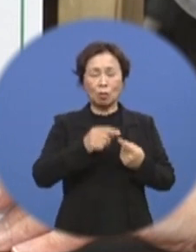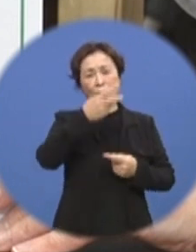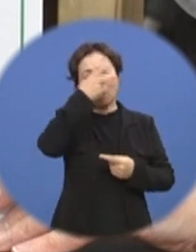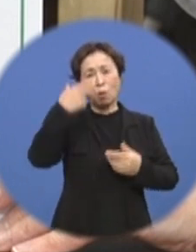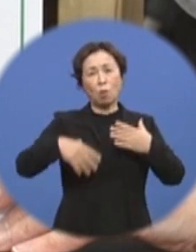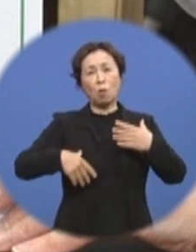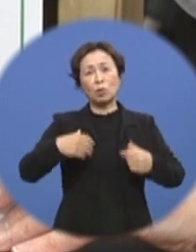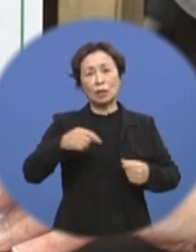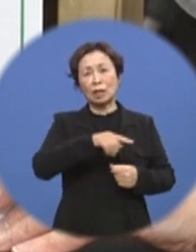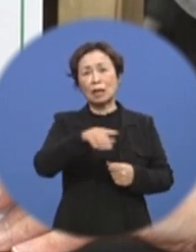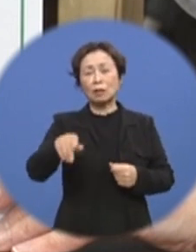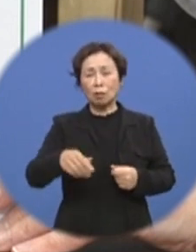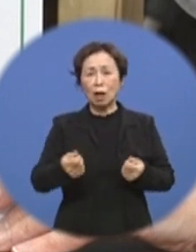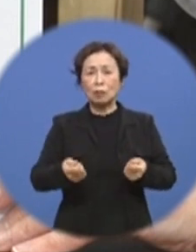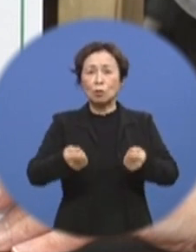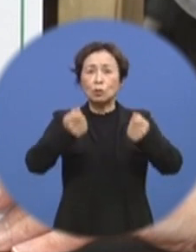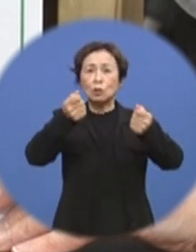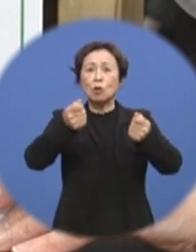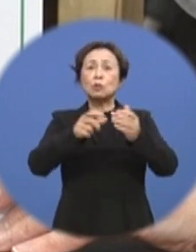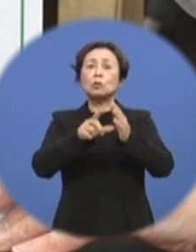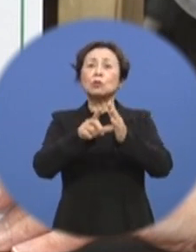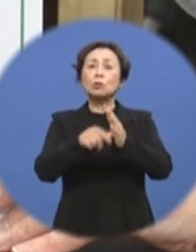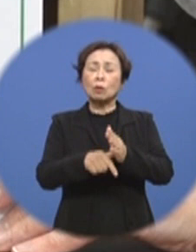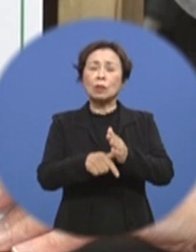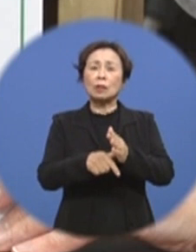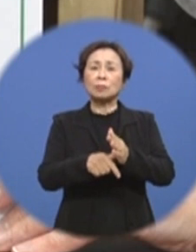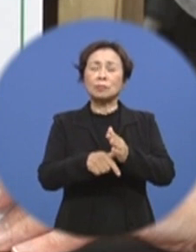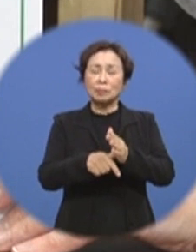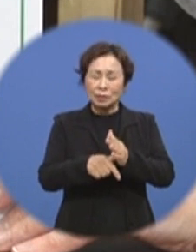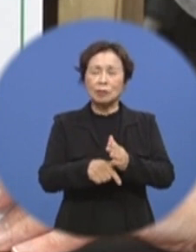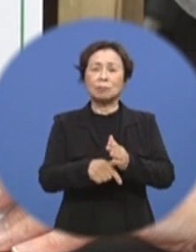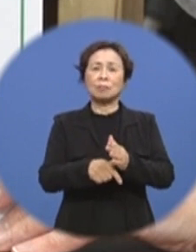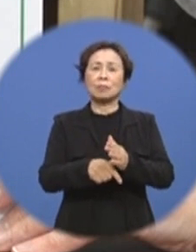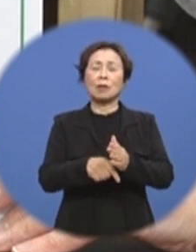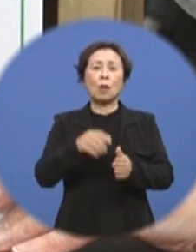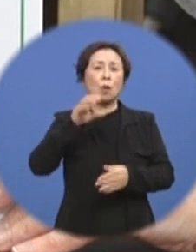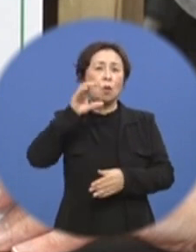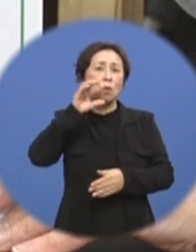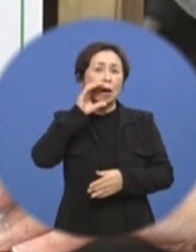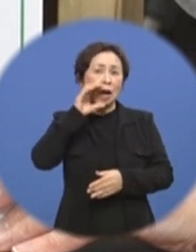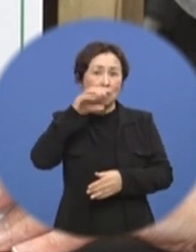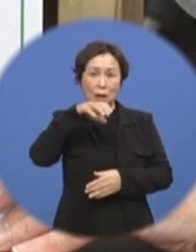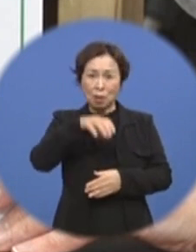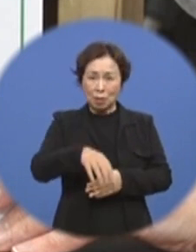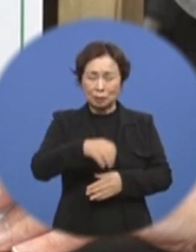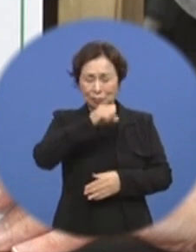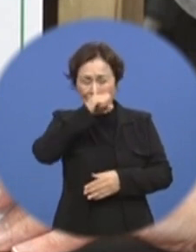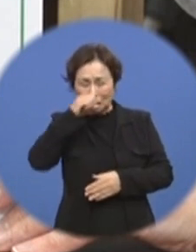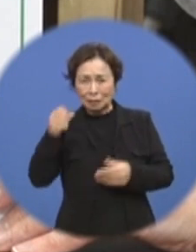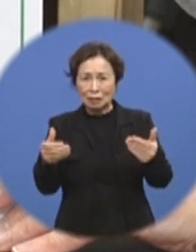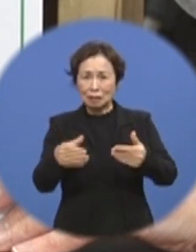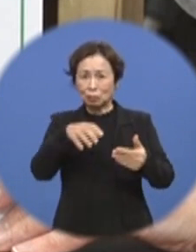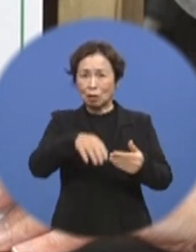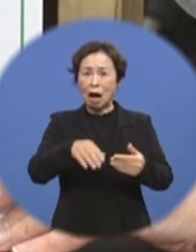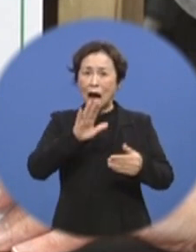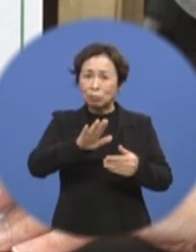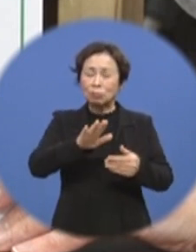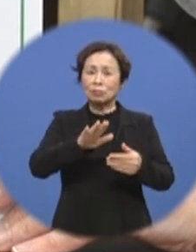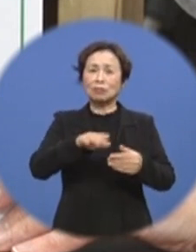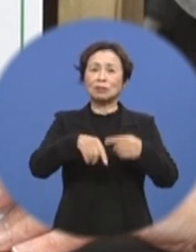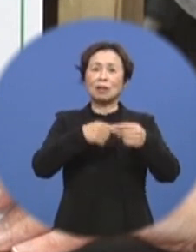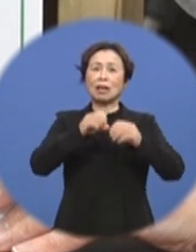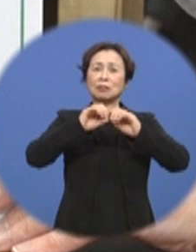それを卒業の時に和歌山なんか働きてもしょうがないもんでなっていう話じゃないですよっていうないよずっとやってきて